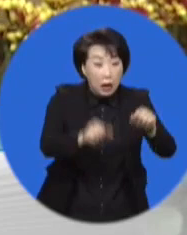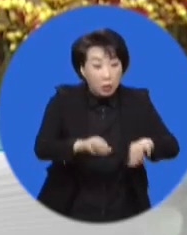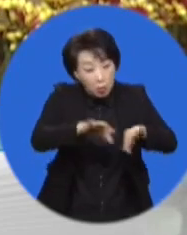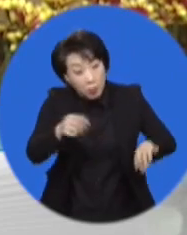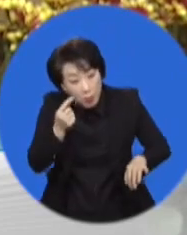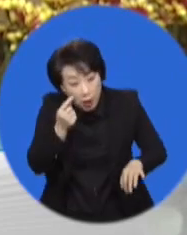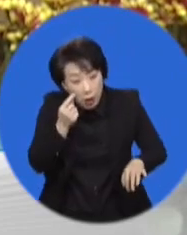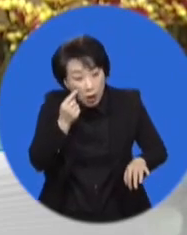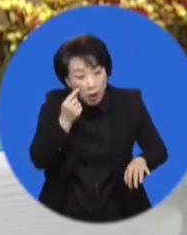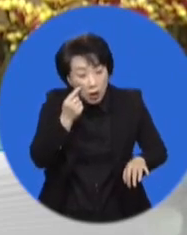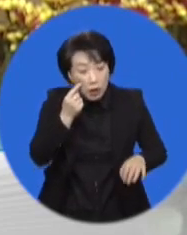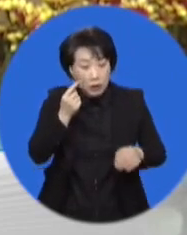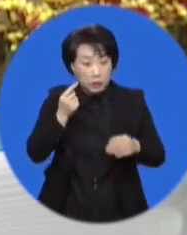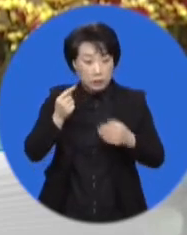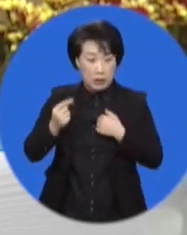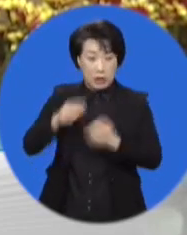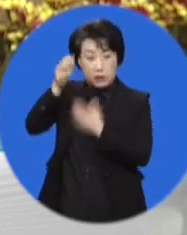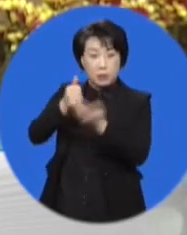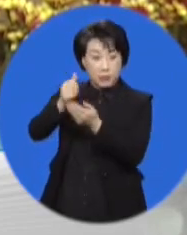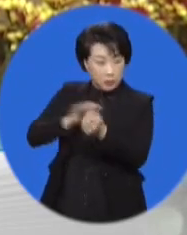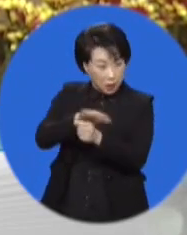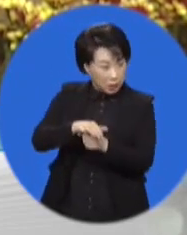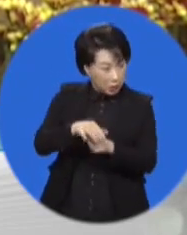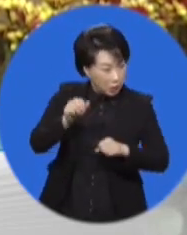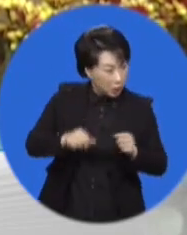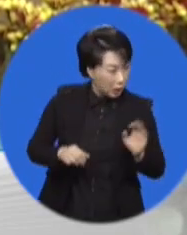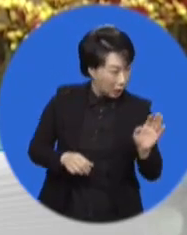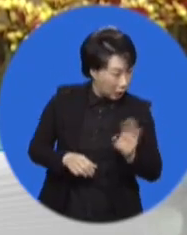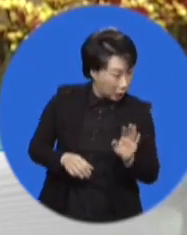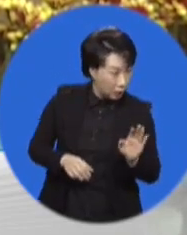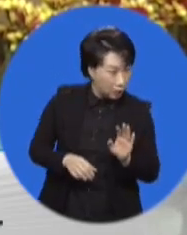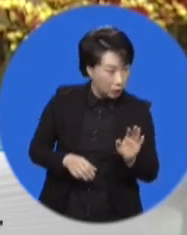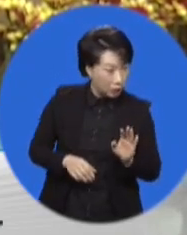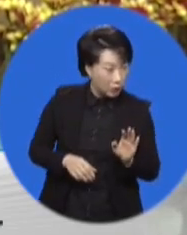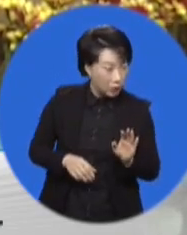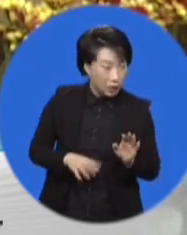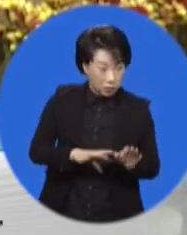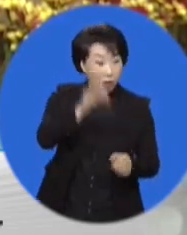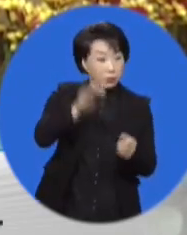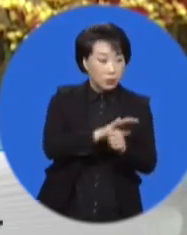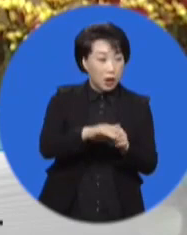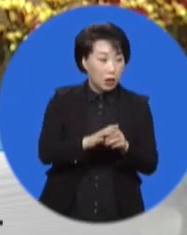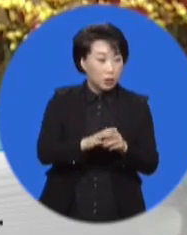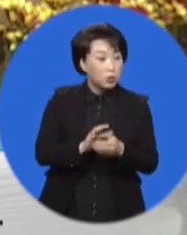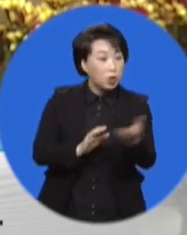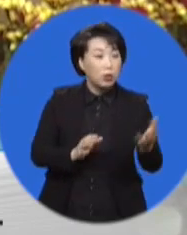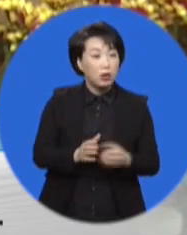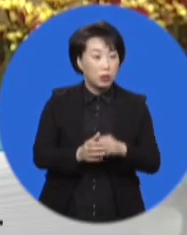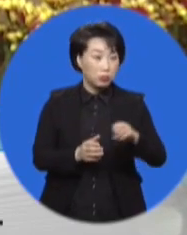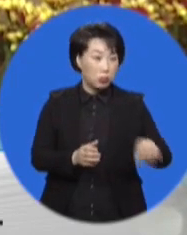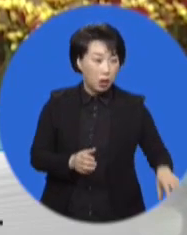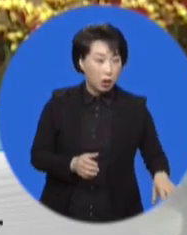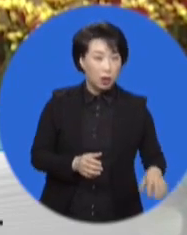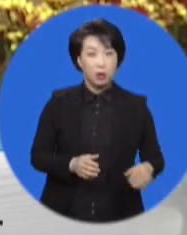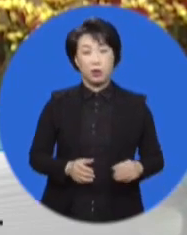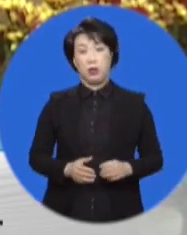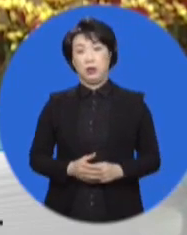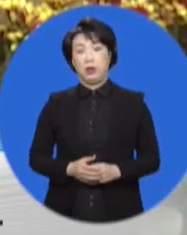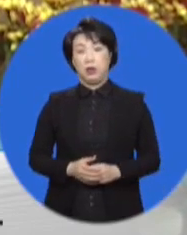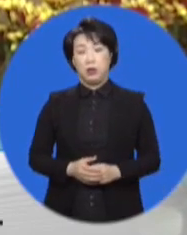속에 나를 사랑함으로 하지 않았거든. 처음 사랑을 너희가